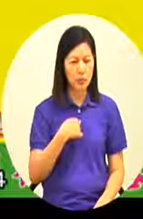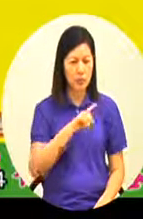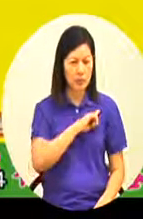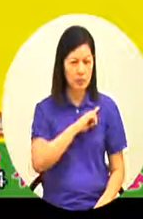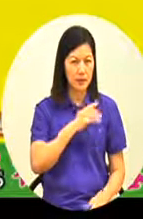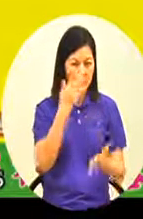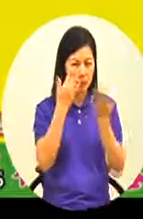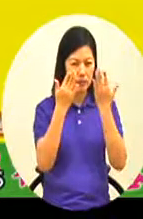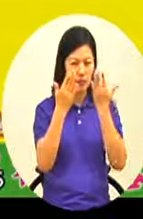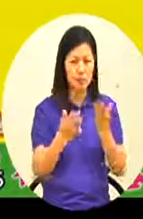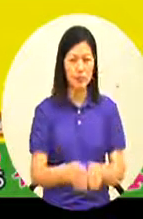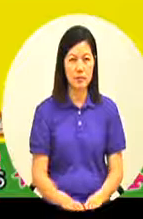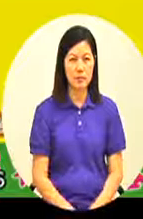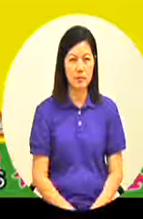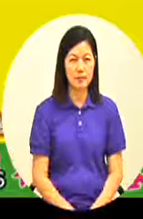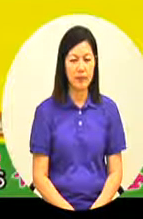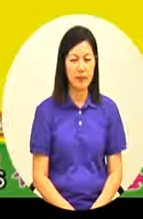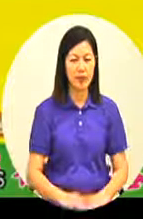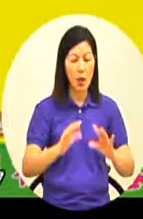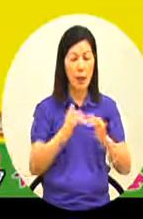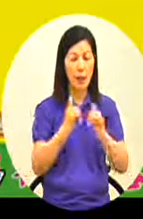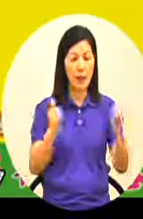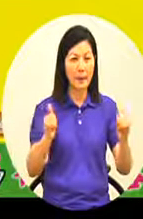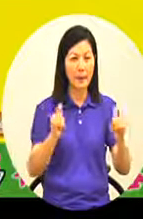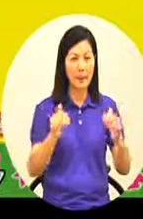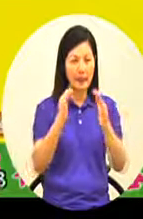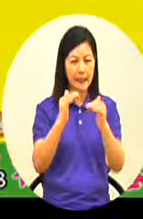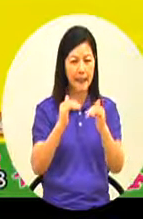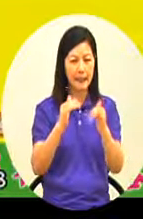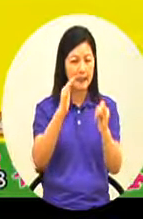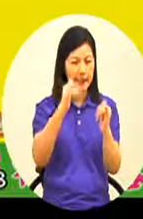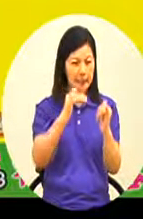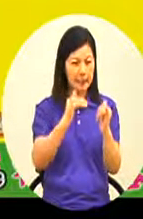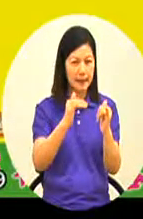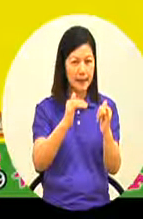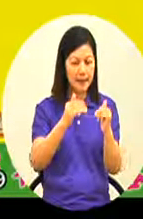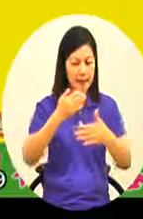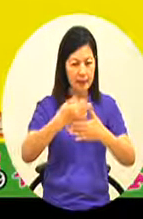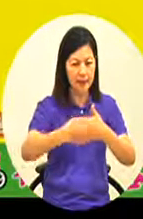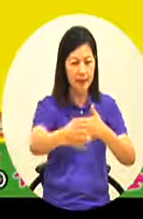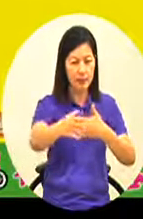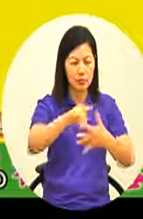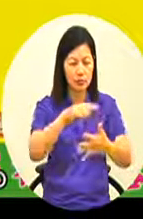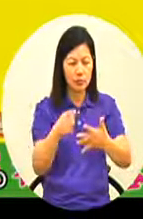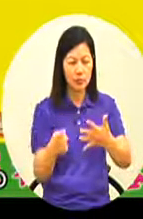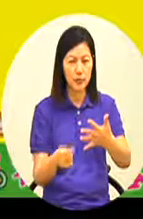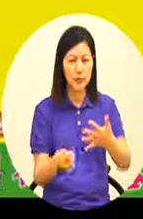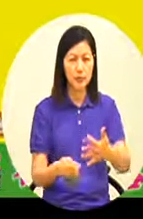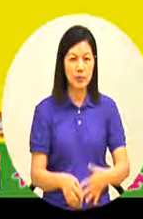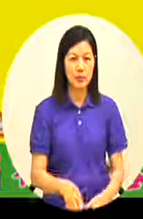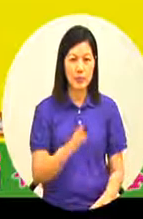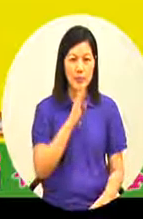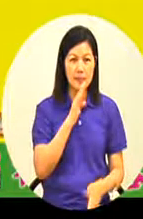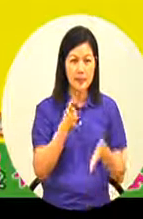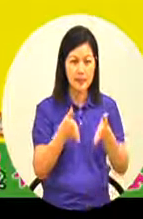好，好，那我们从国民礼仪典礼仪式的流程，司仪